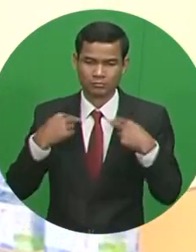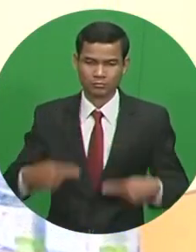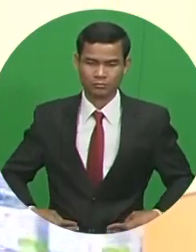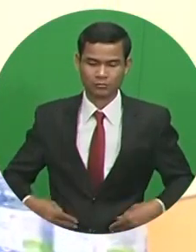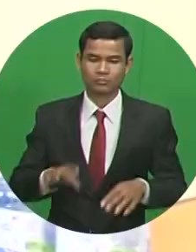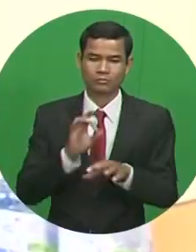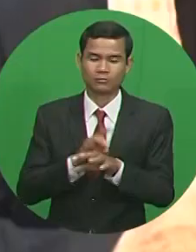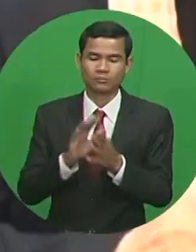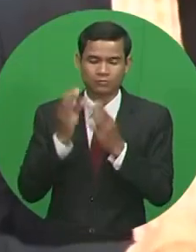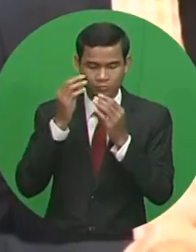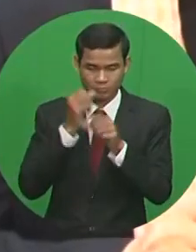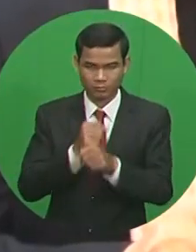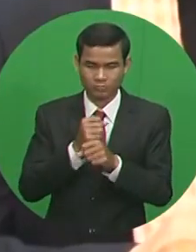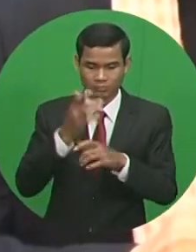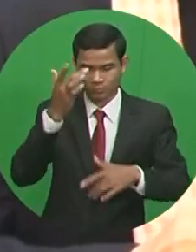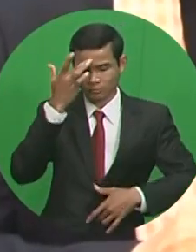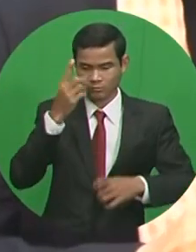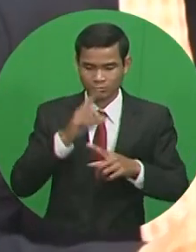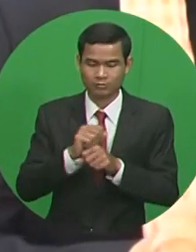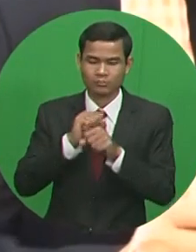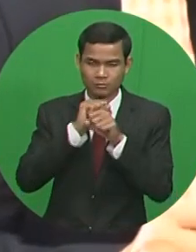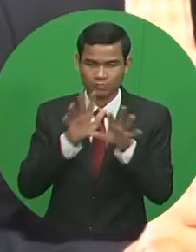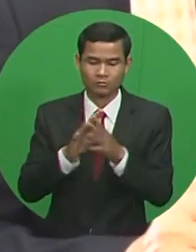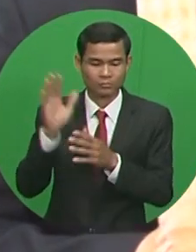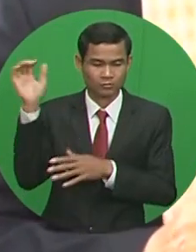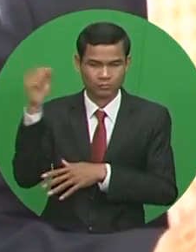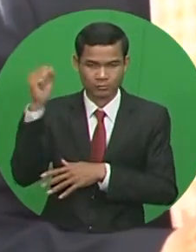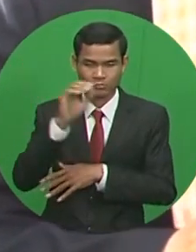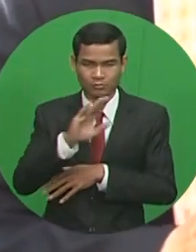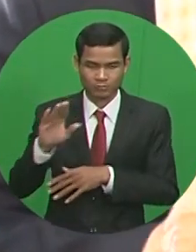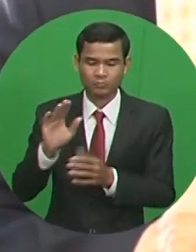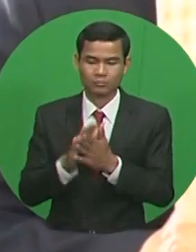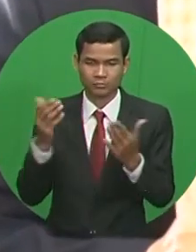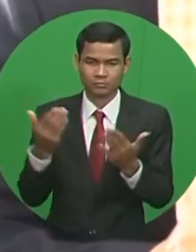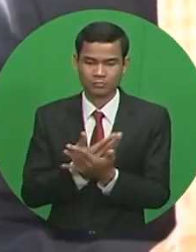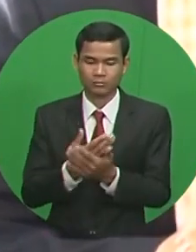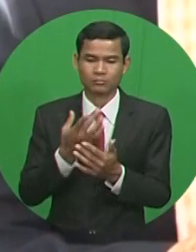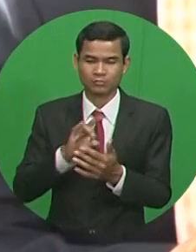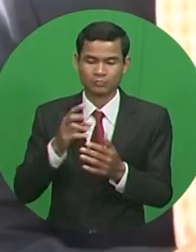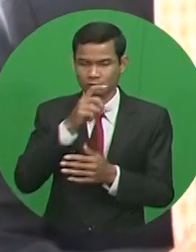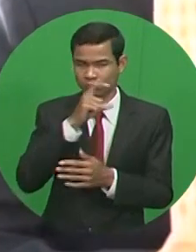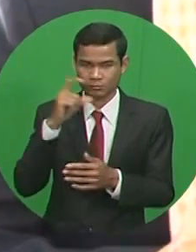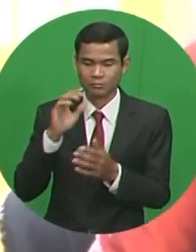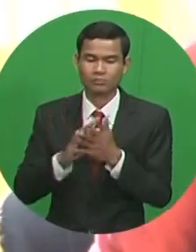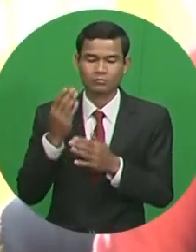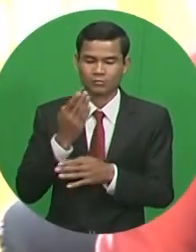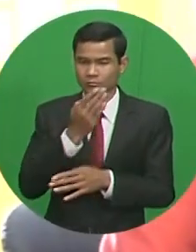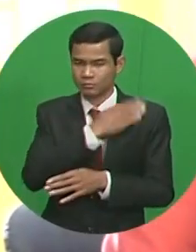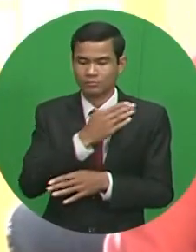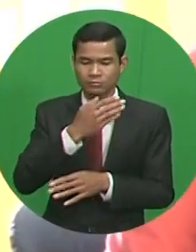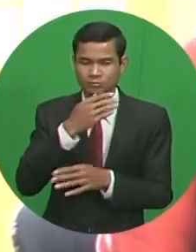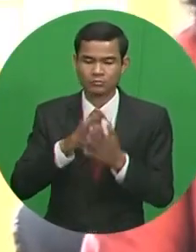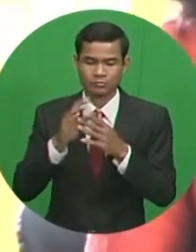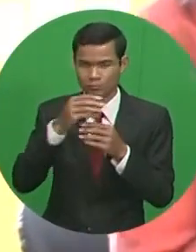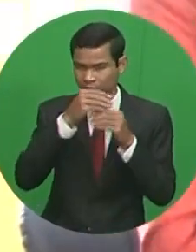ភិបាលដើម្បីបង្ការការប្រយុទ្ធប្រឆាំងទៅនឹងការឆ្លងជំងឺ COVID-19 ដោយត្រូវពាក់ម៉ាស់ឬក្រមារក្សាអនា